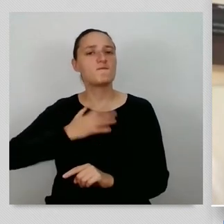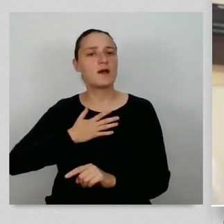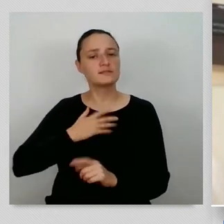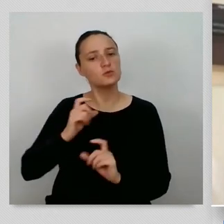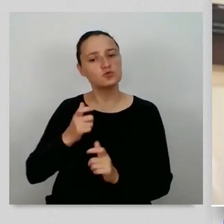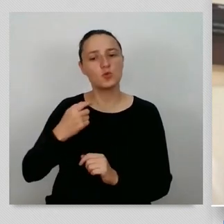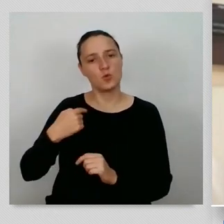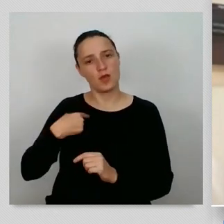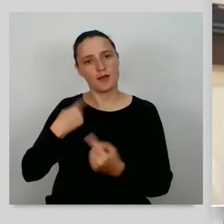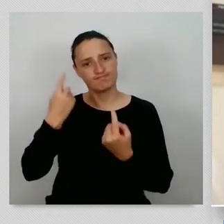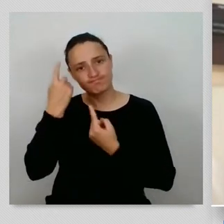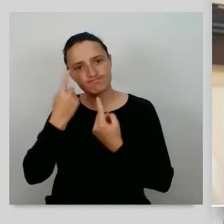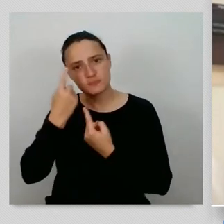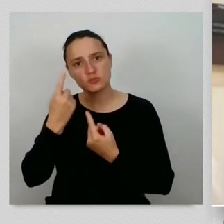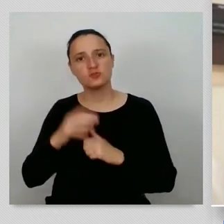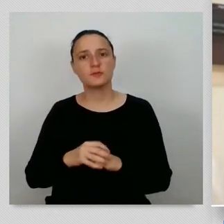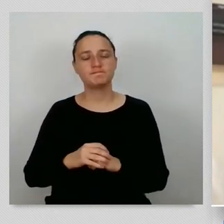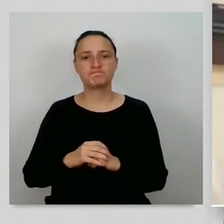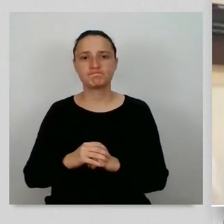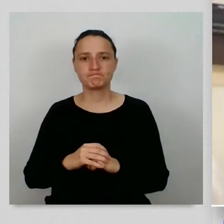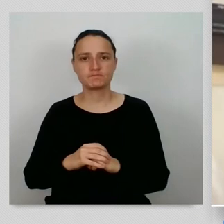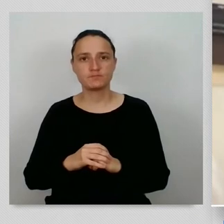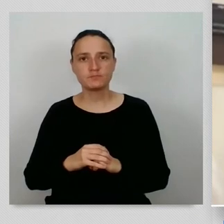też buduję swój pogląd,